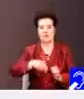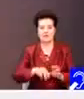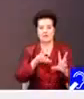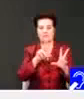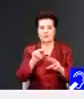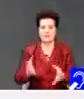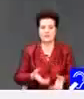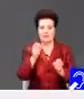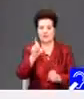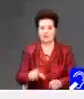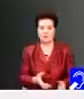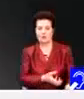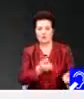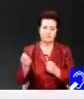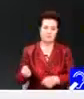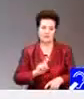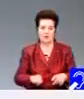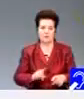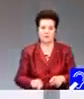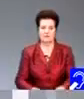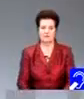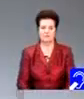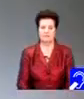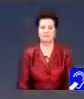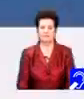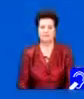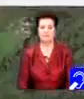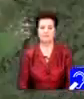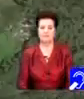fericire, salvatorii au reușit să o scoată repede la suprafață.